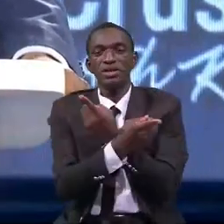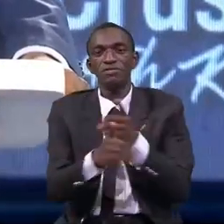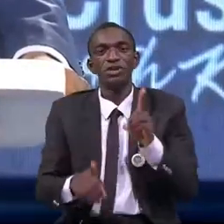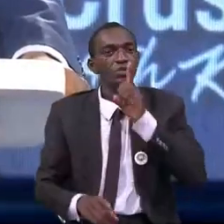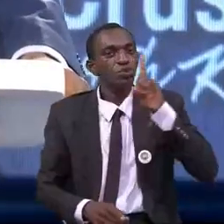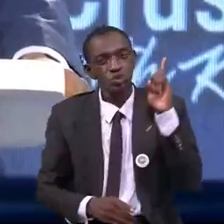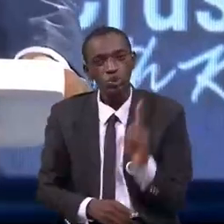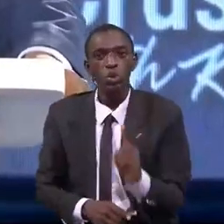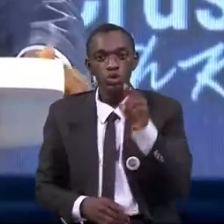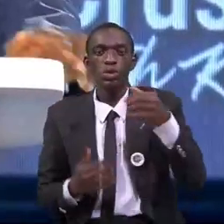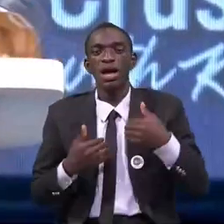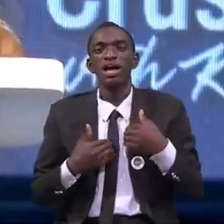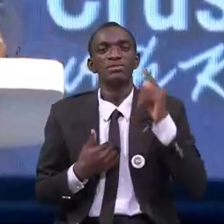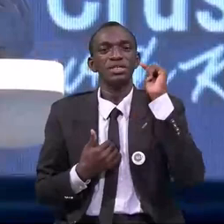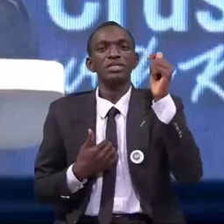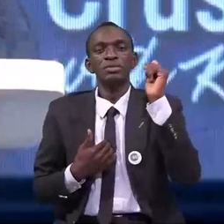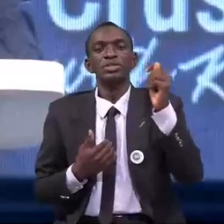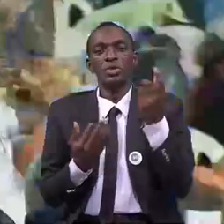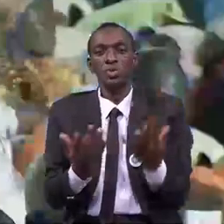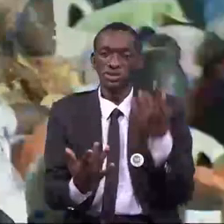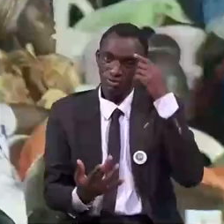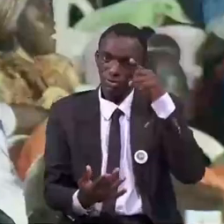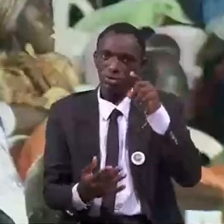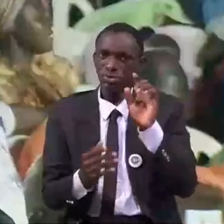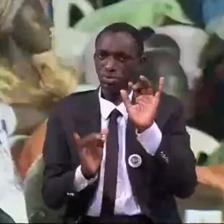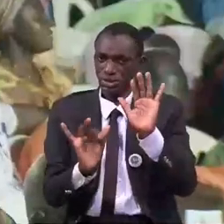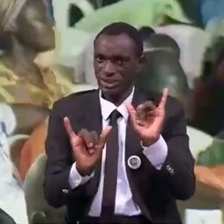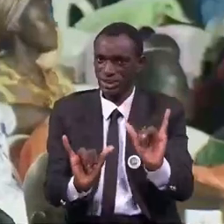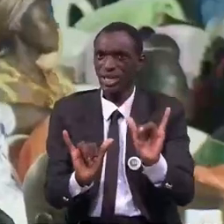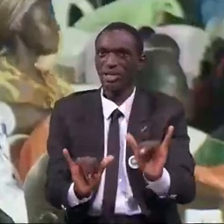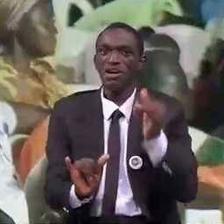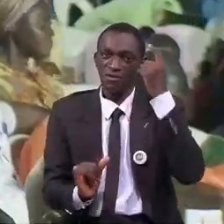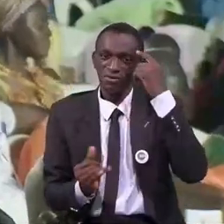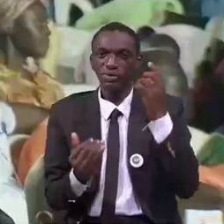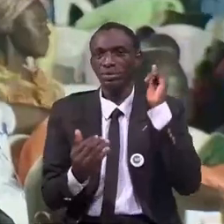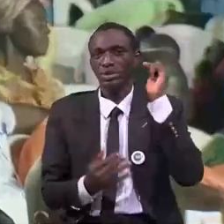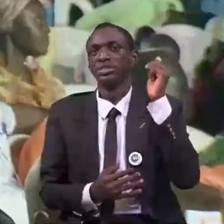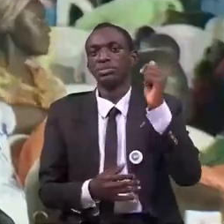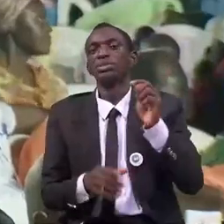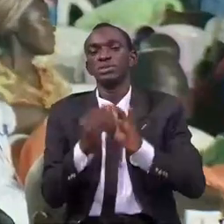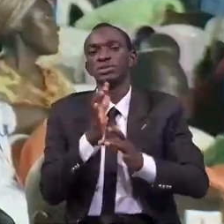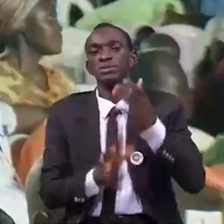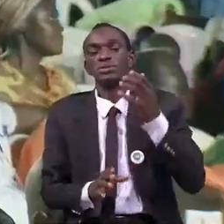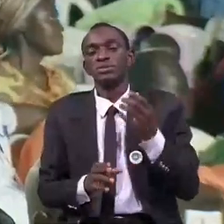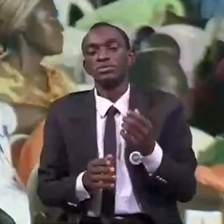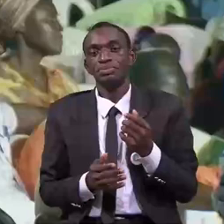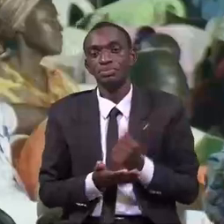et délivrance sont garanties ce soir et vous avez un témoignage qui vous